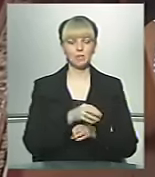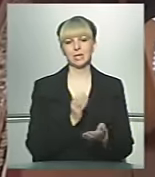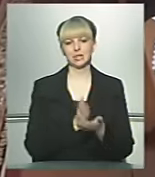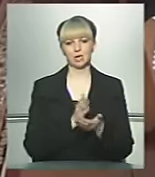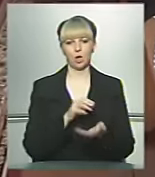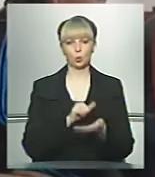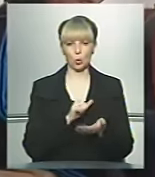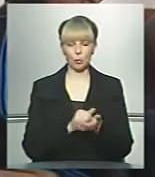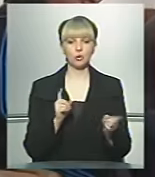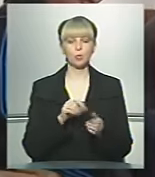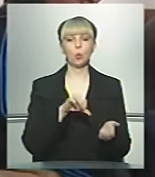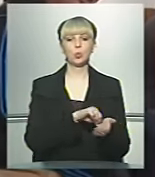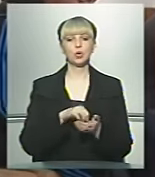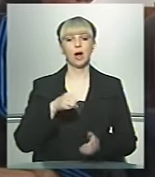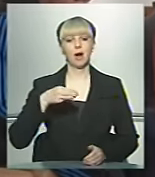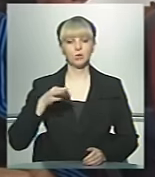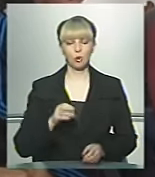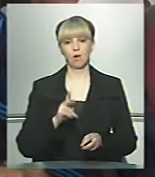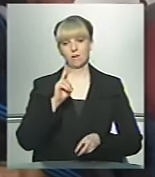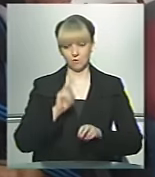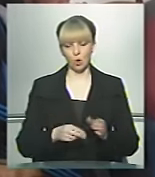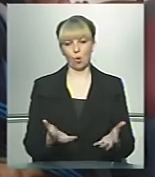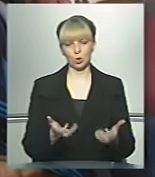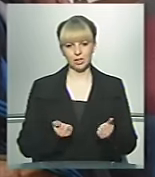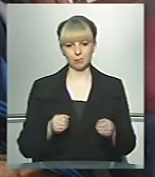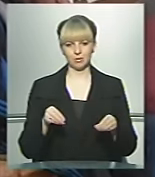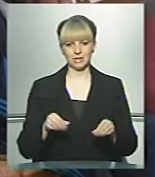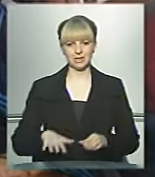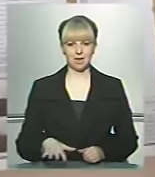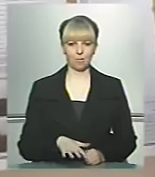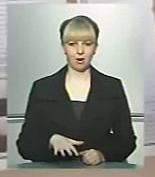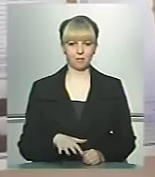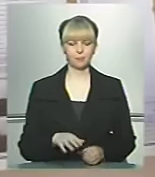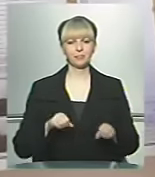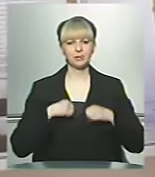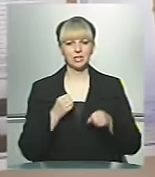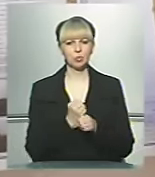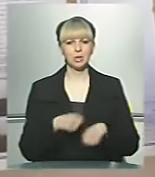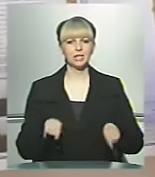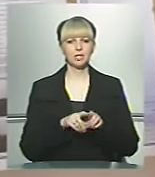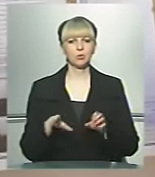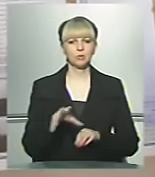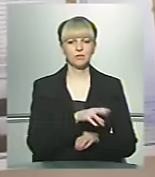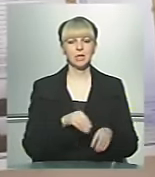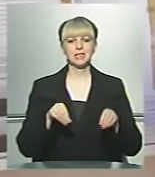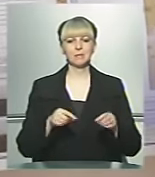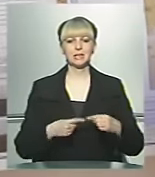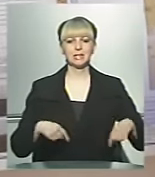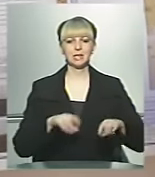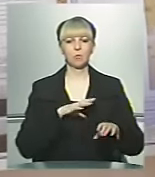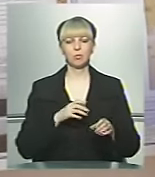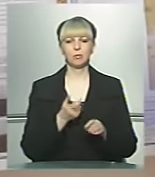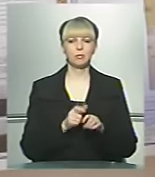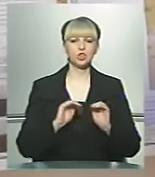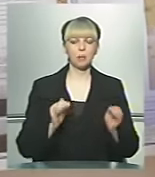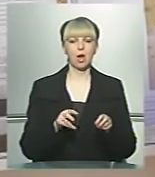належні документи, аби учасники АТО врешті-решт отримали землю. Старалися зробити так, щоб усі земельні ділянки були